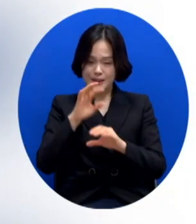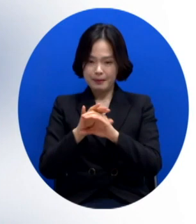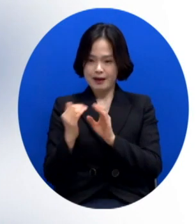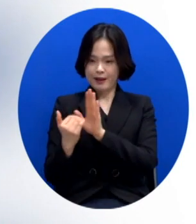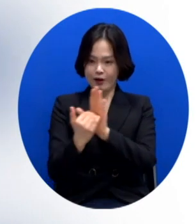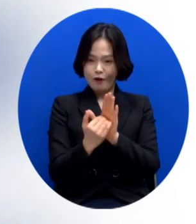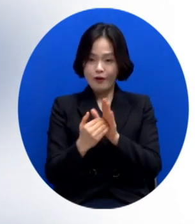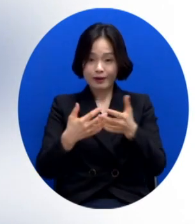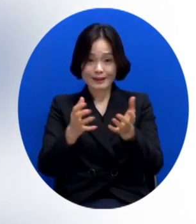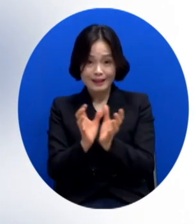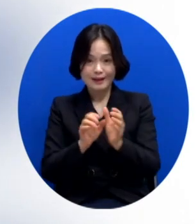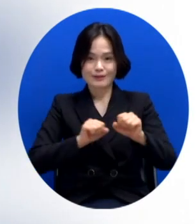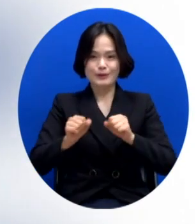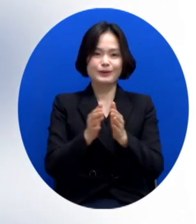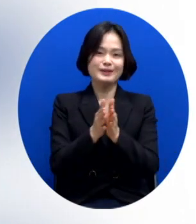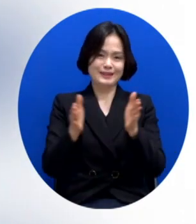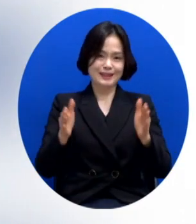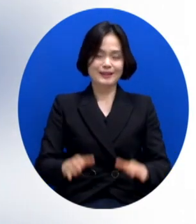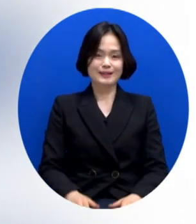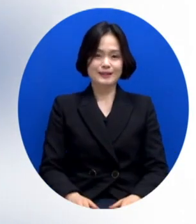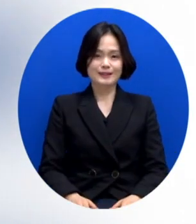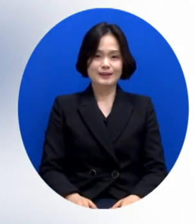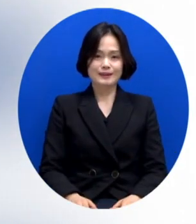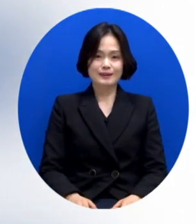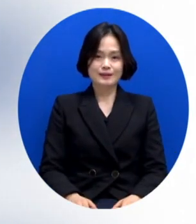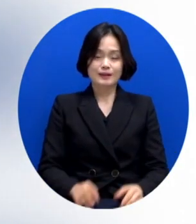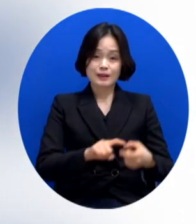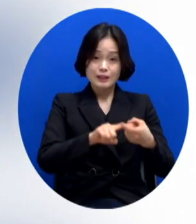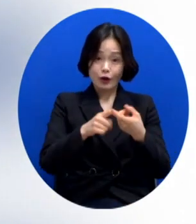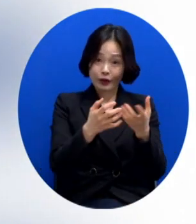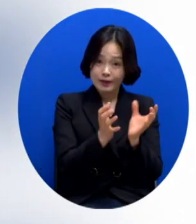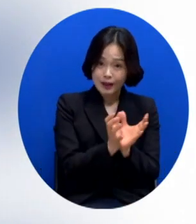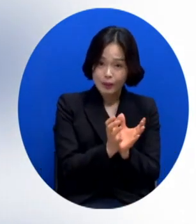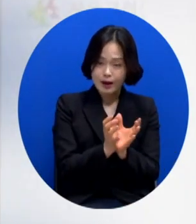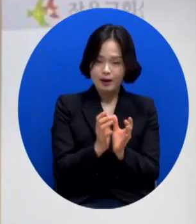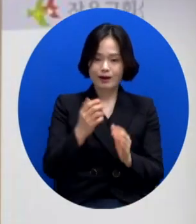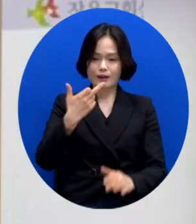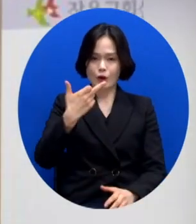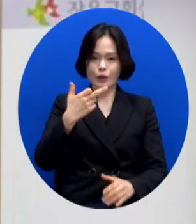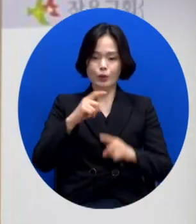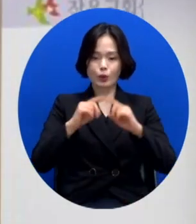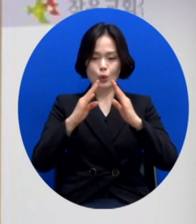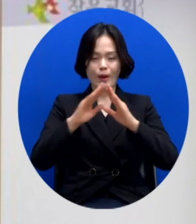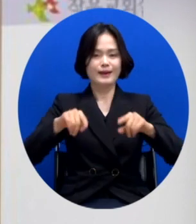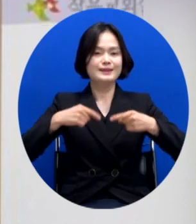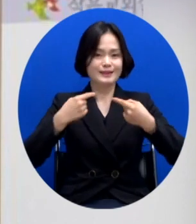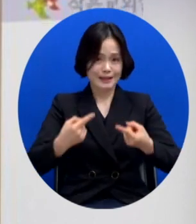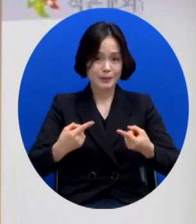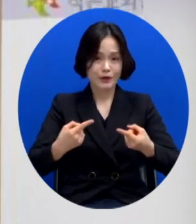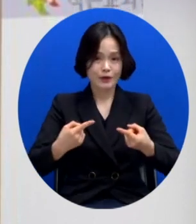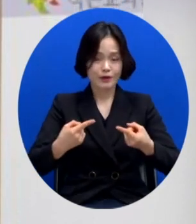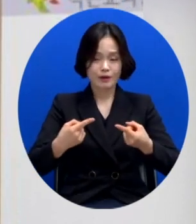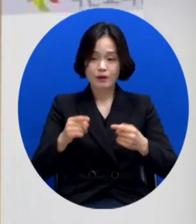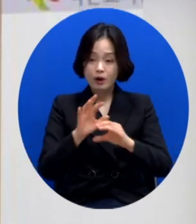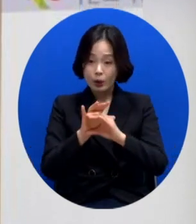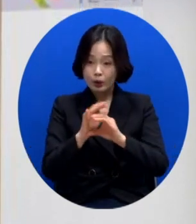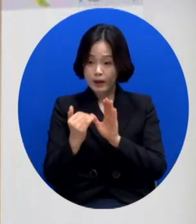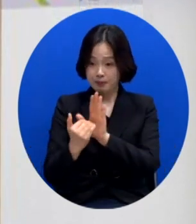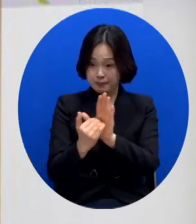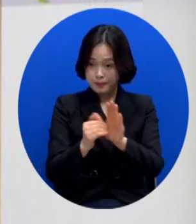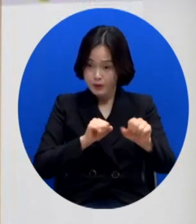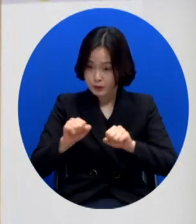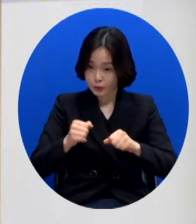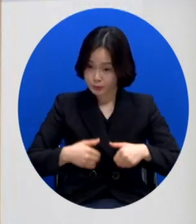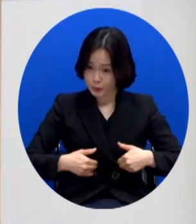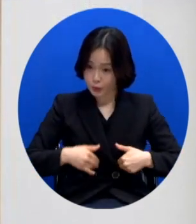자 교 형과 전국 17개 교회로 구성된 우리 마을 지킴이 방이 없다는 지역에서 방역과 소독이 필요한 곳을